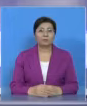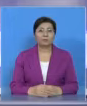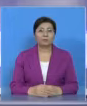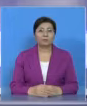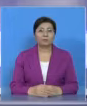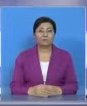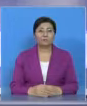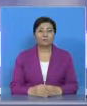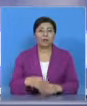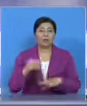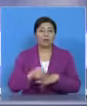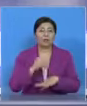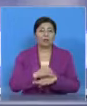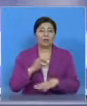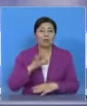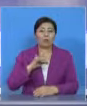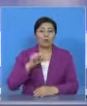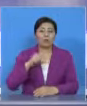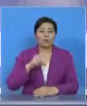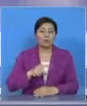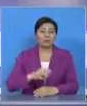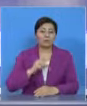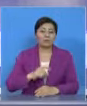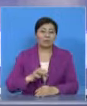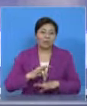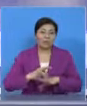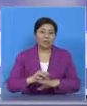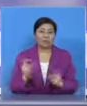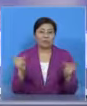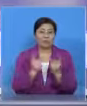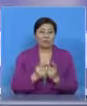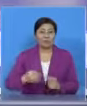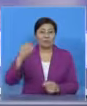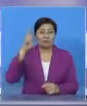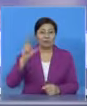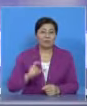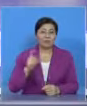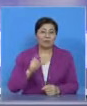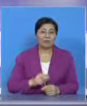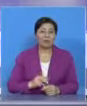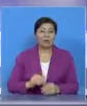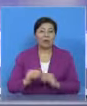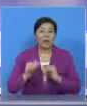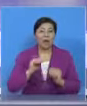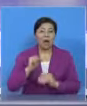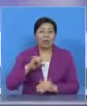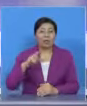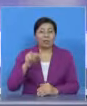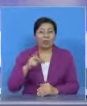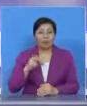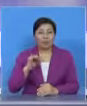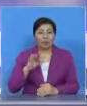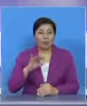аким области undo сыну розалин провел встречу с кандидатом исторических наук генеральным директором института археологии и мне altea